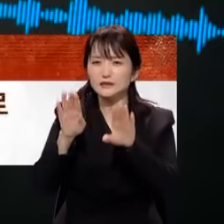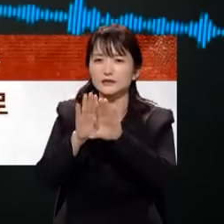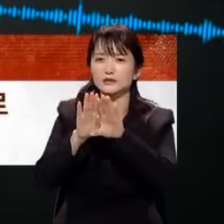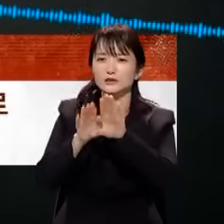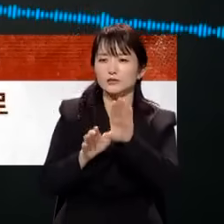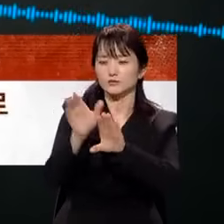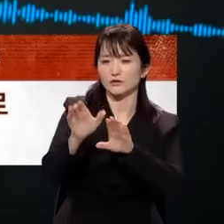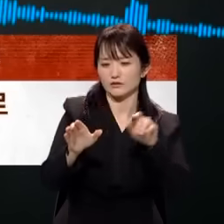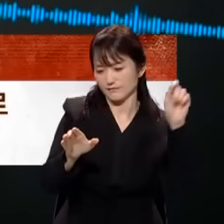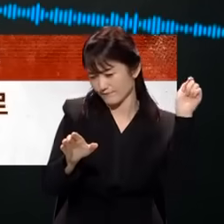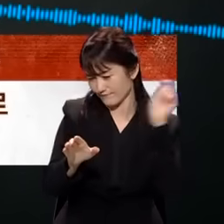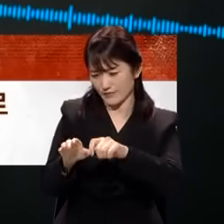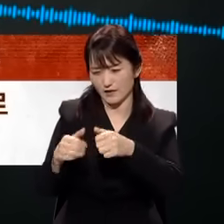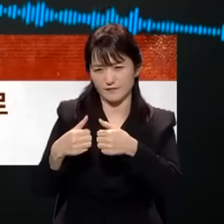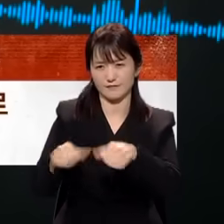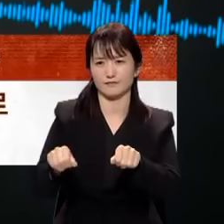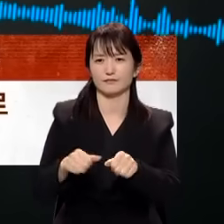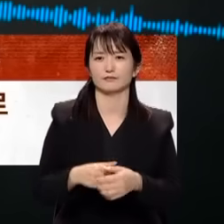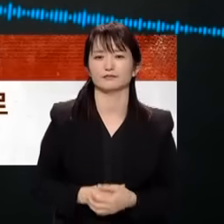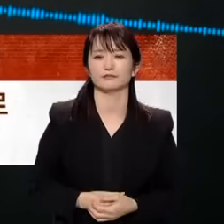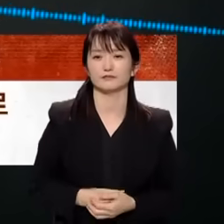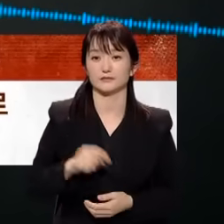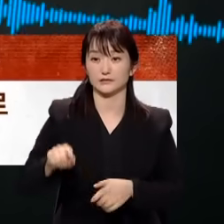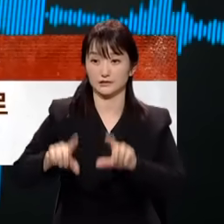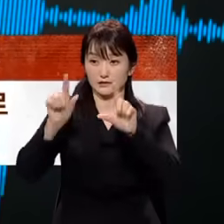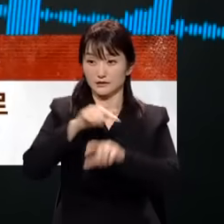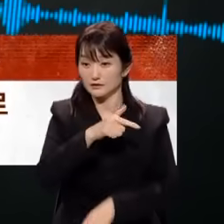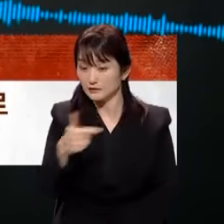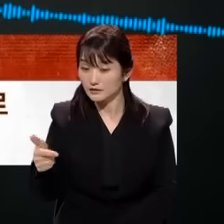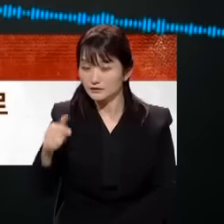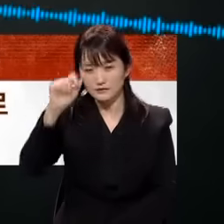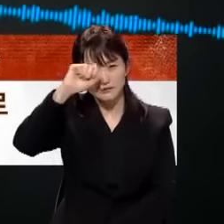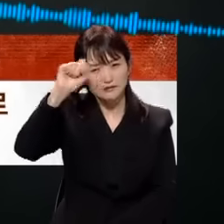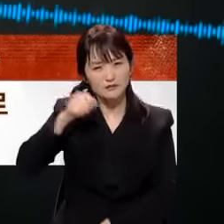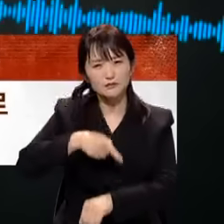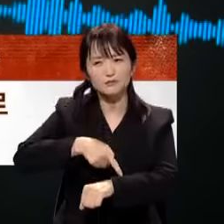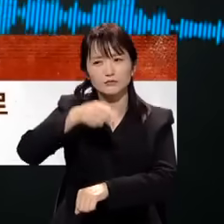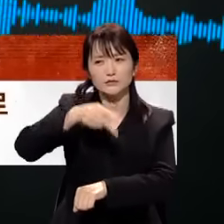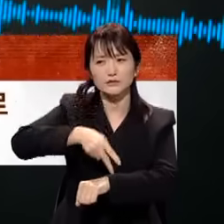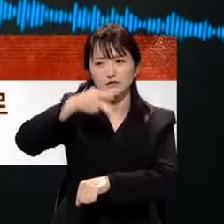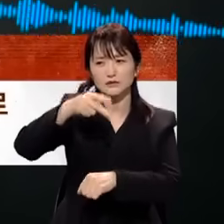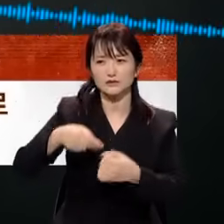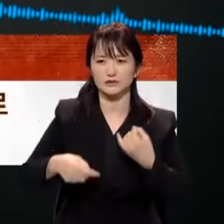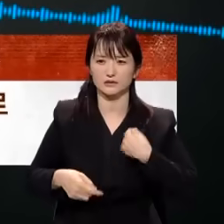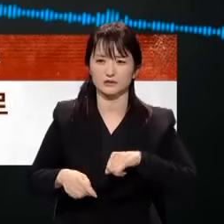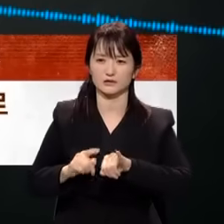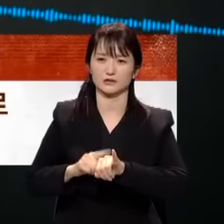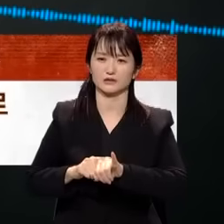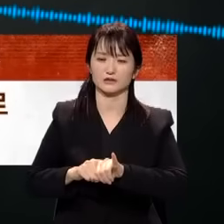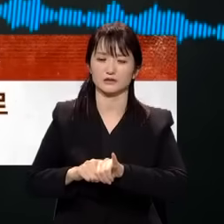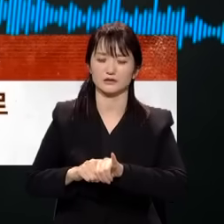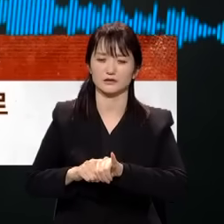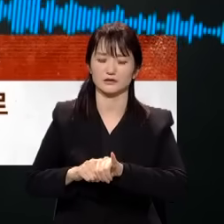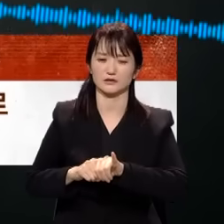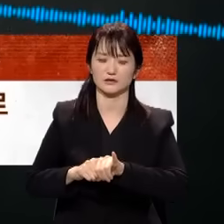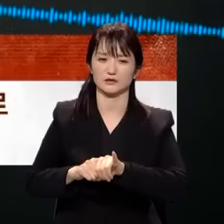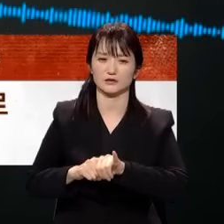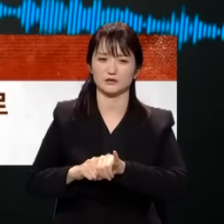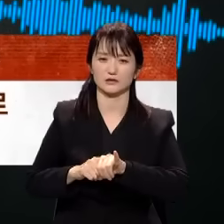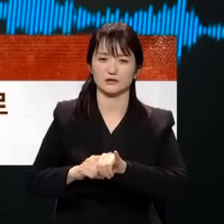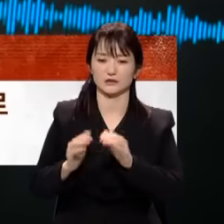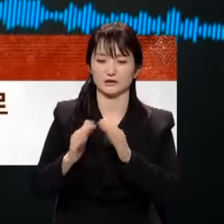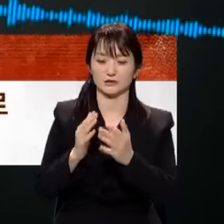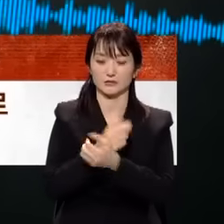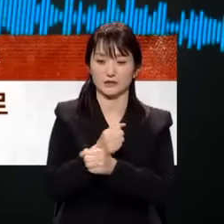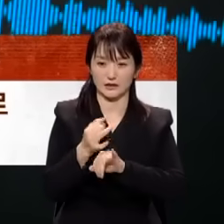그랬다고 그러더라고. 그리고 중요한 거는 그날 저녁에 새벽 1시 2시경에 우리 딸 따로 살고 있는 우리 딸 이름으로 이렇게 계약을